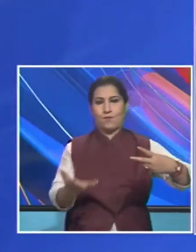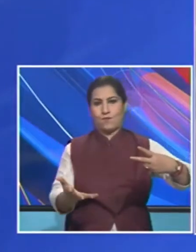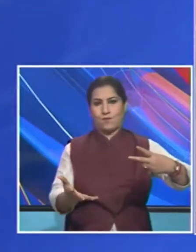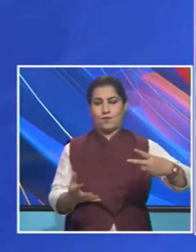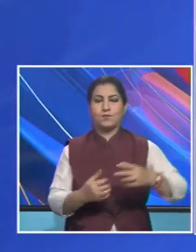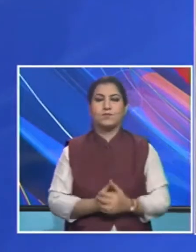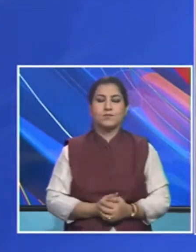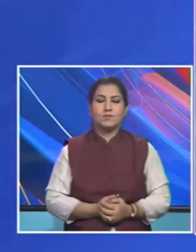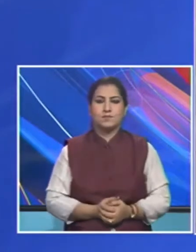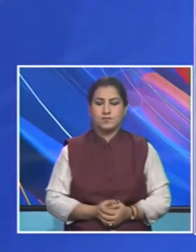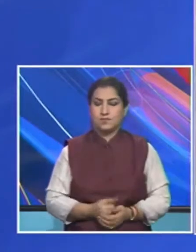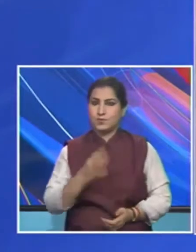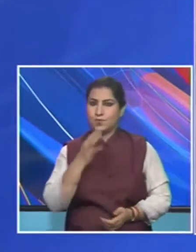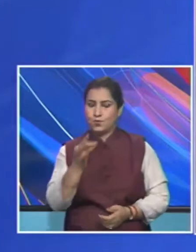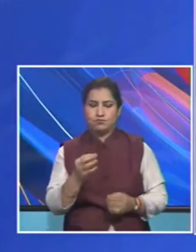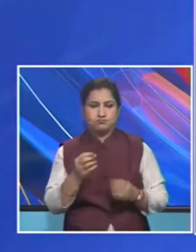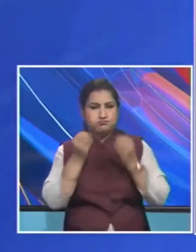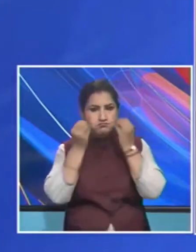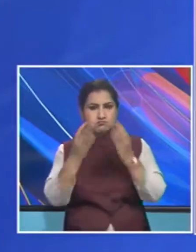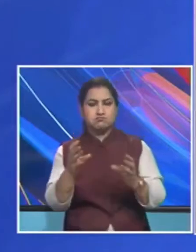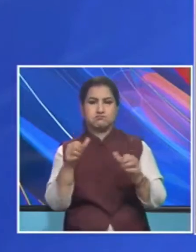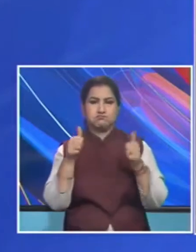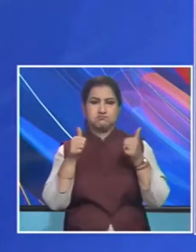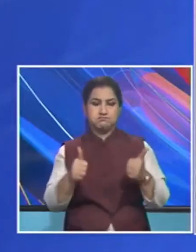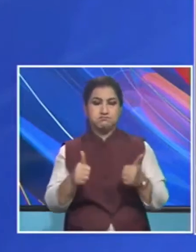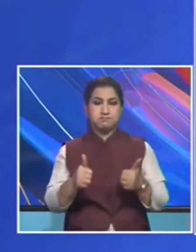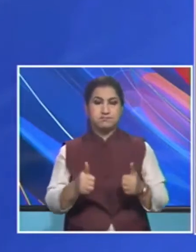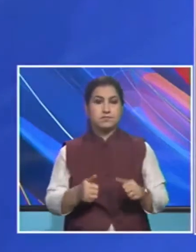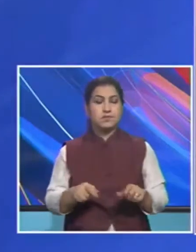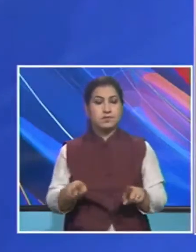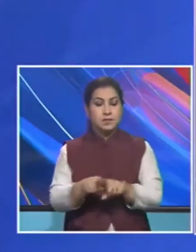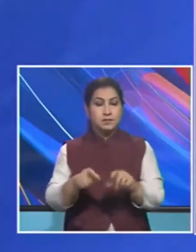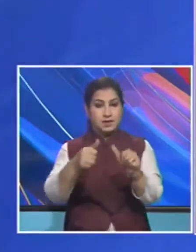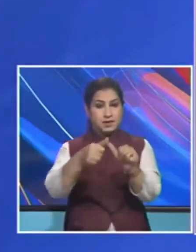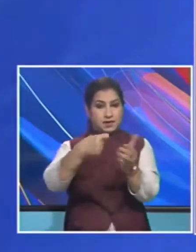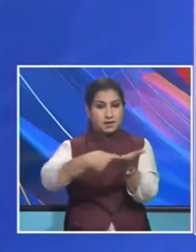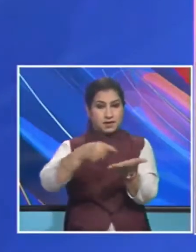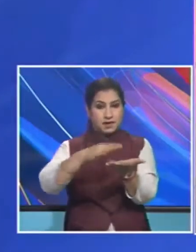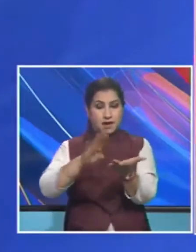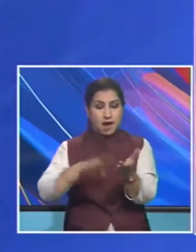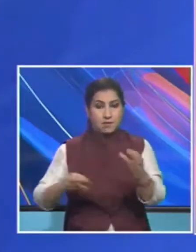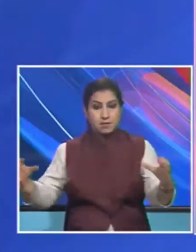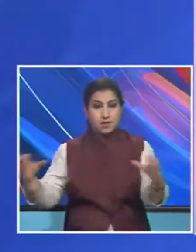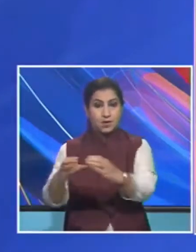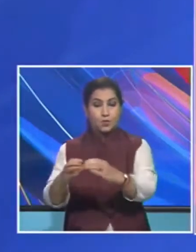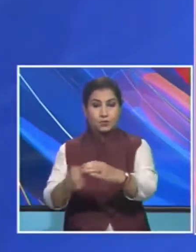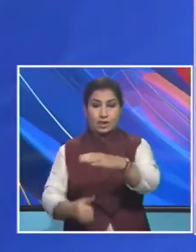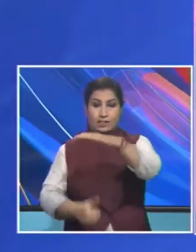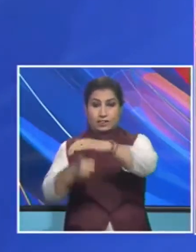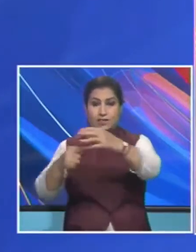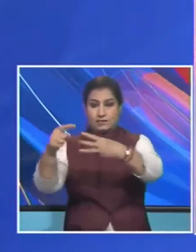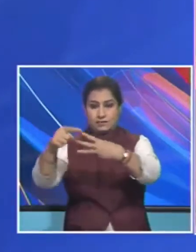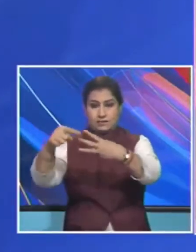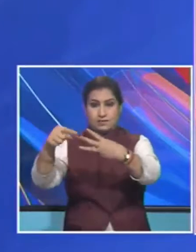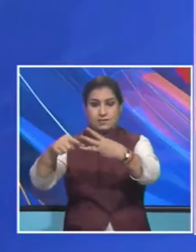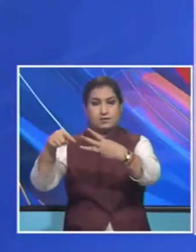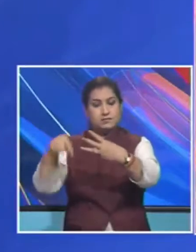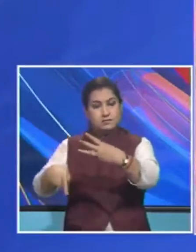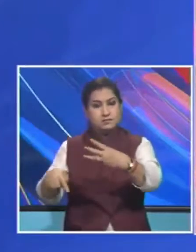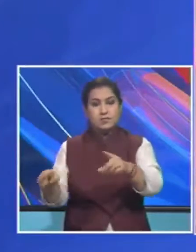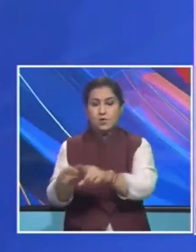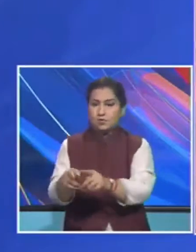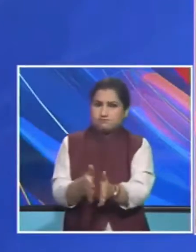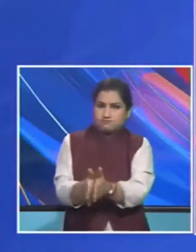significantly, as the new Commander-in-Chief of the Indian Armed Forces, the President also hailed the contribution, the grit, the